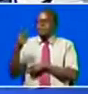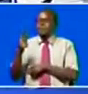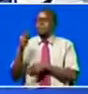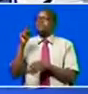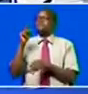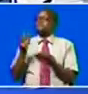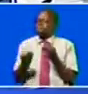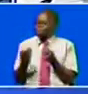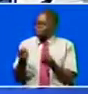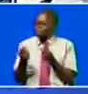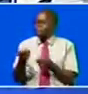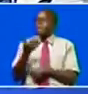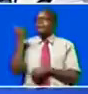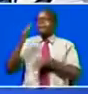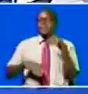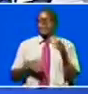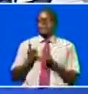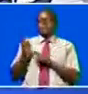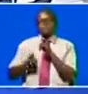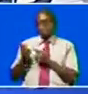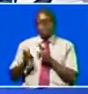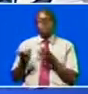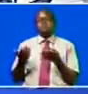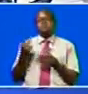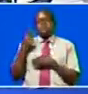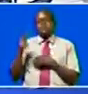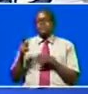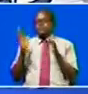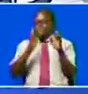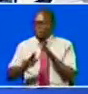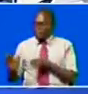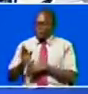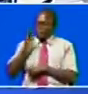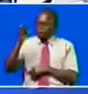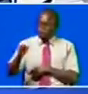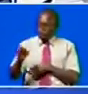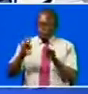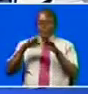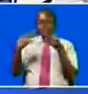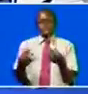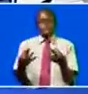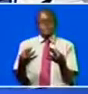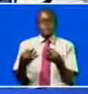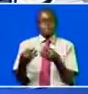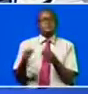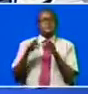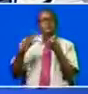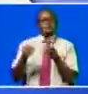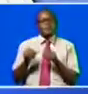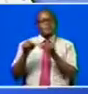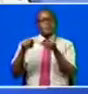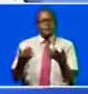kuchat ni mzuri kuliko kukaa na mwenzako, muangalie mambo yenu, muangalie, mdiscuss mambo yenu, uone familia yetu inaenda vipi,